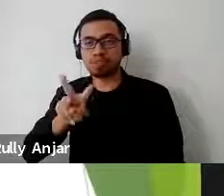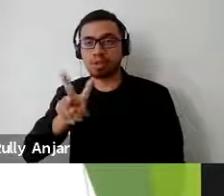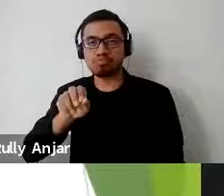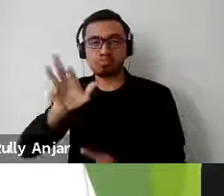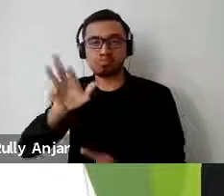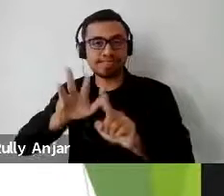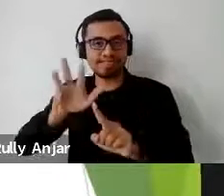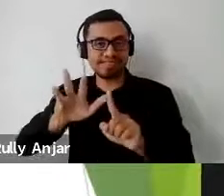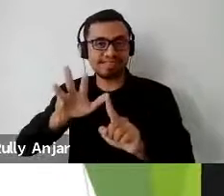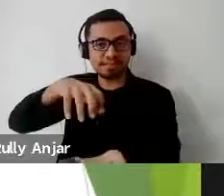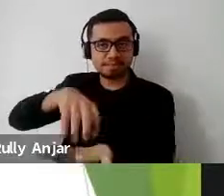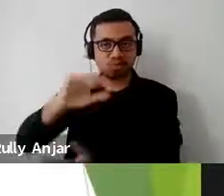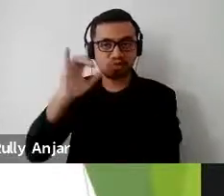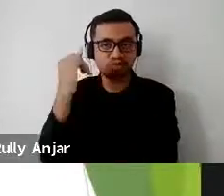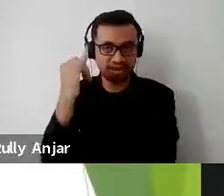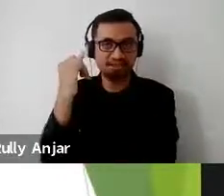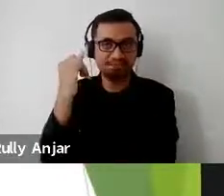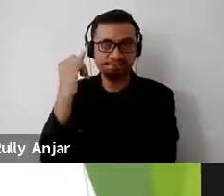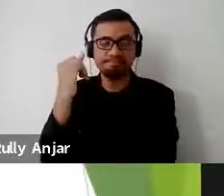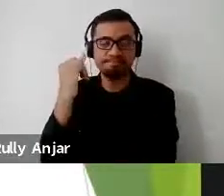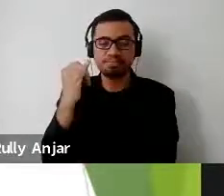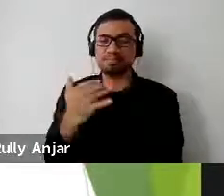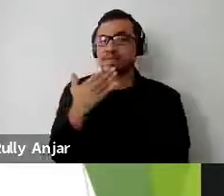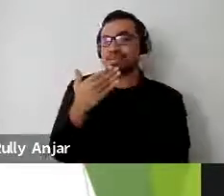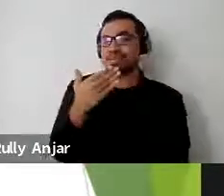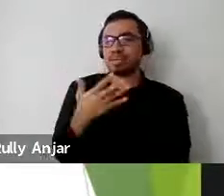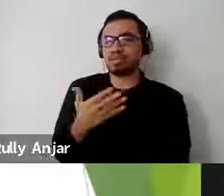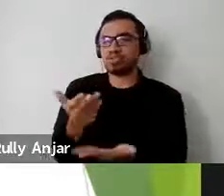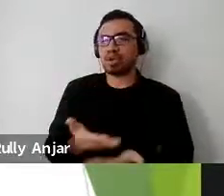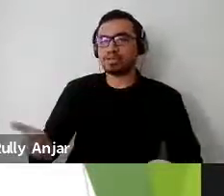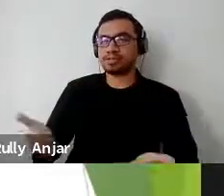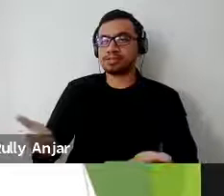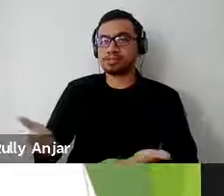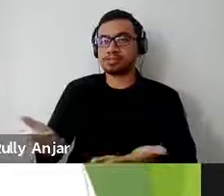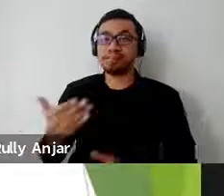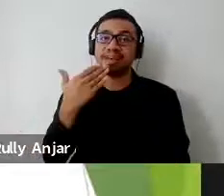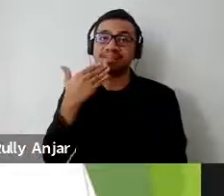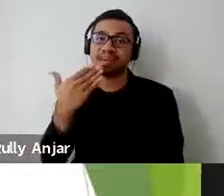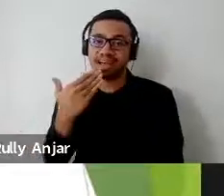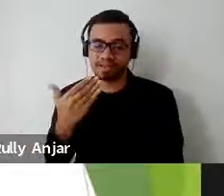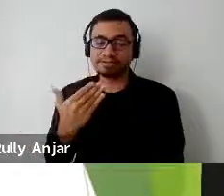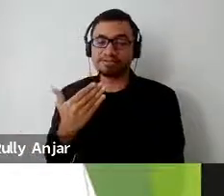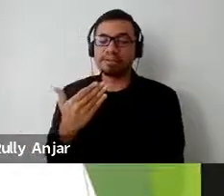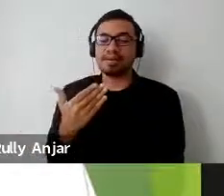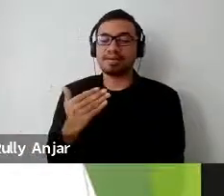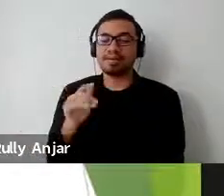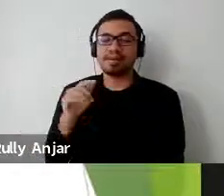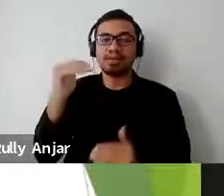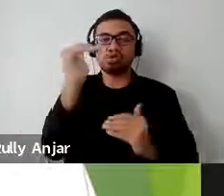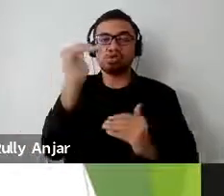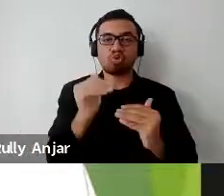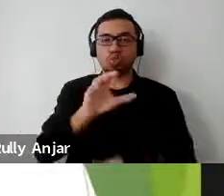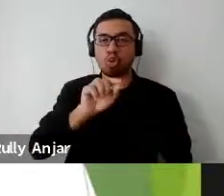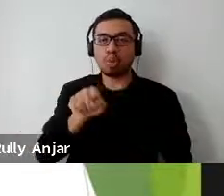Yogyakarta, maka dalam kondisi normal, kemampuan keuangan kita itu kita menurunkan sekitar 0,6 dan sampai